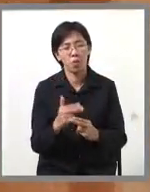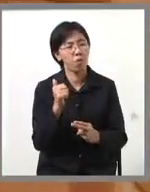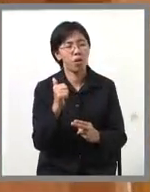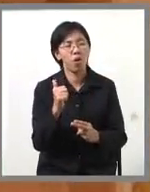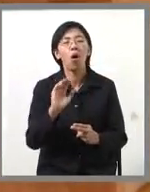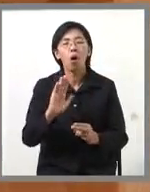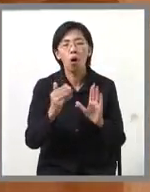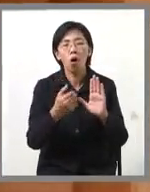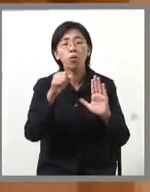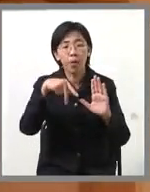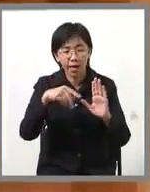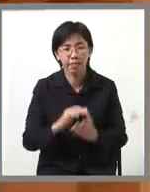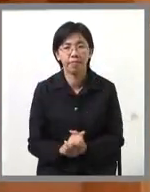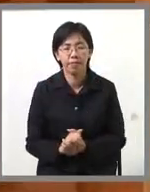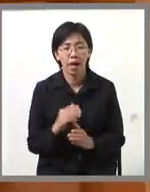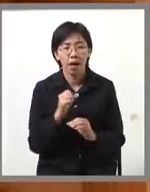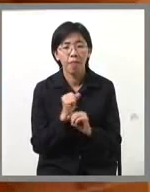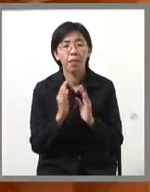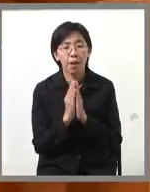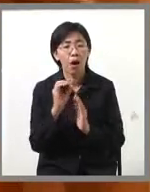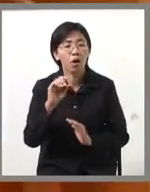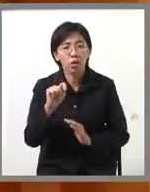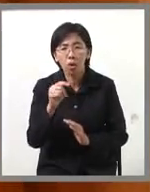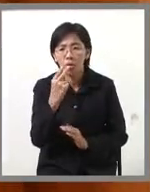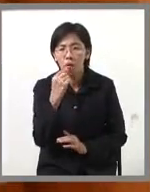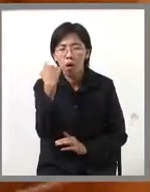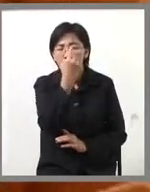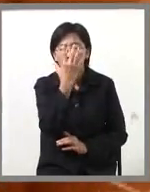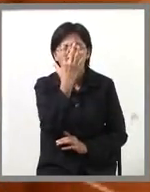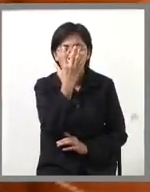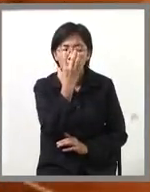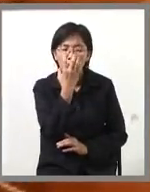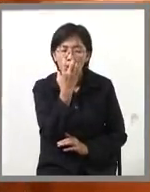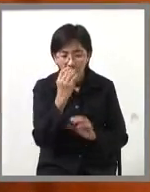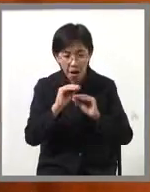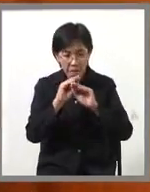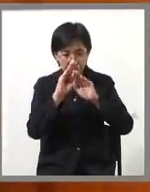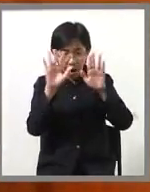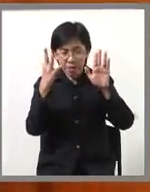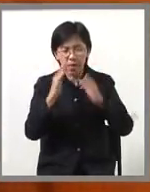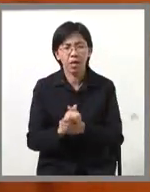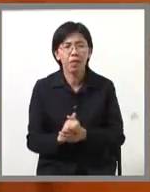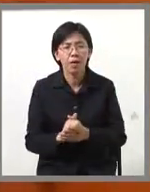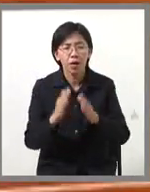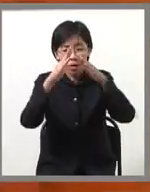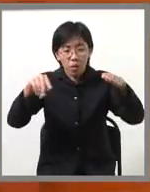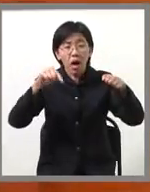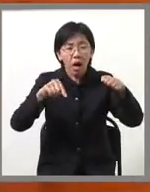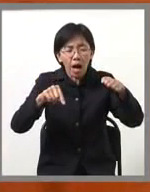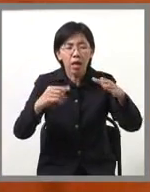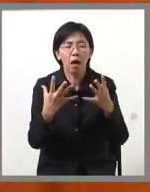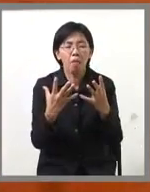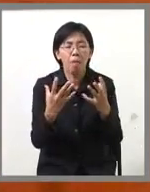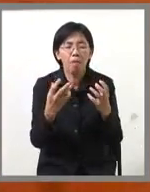องหลวงพ่อโตก็เศร้าหมองไม่ผ่องใสวิหารก็เ